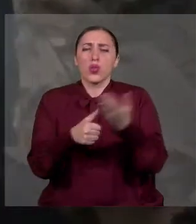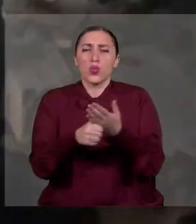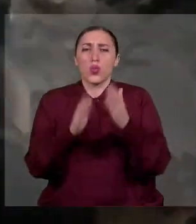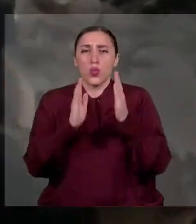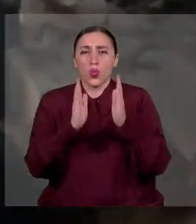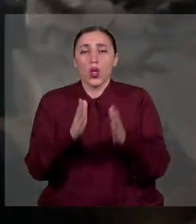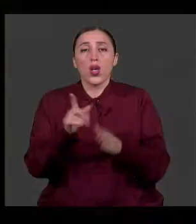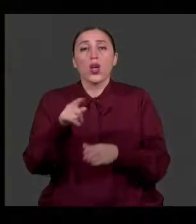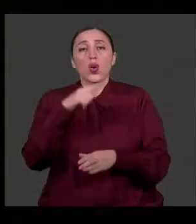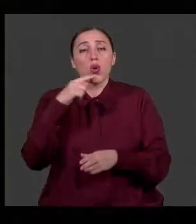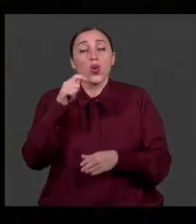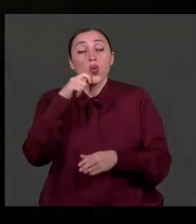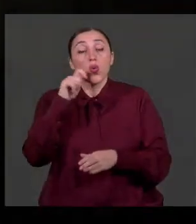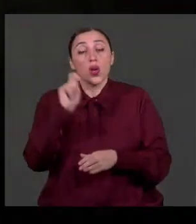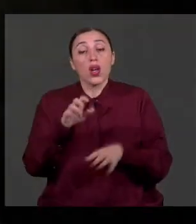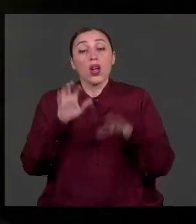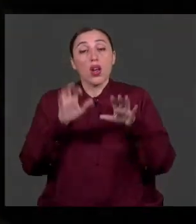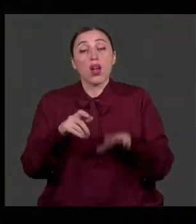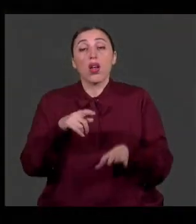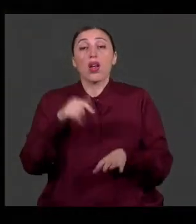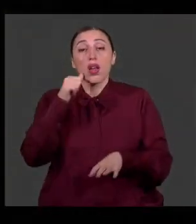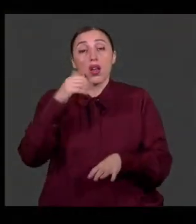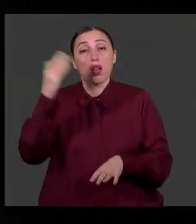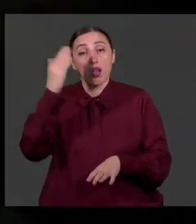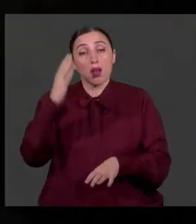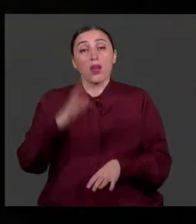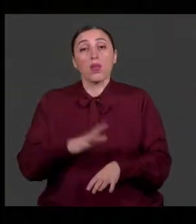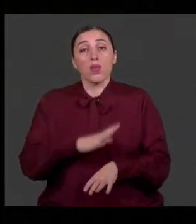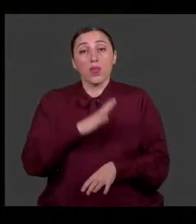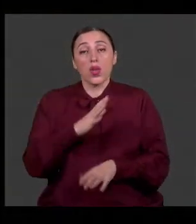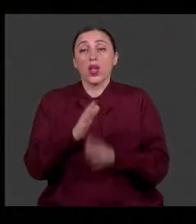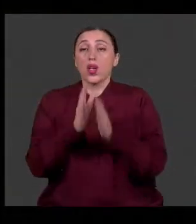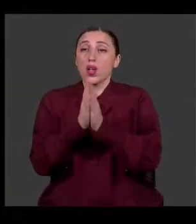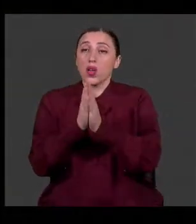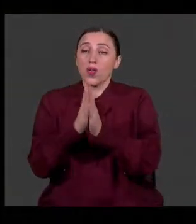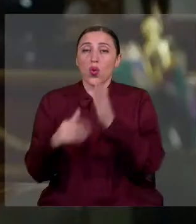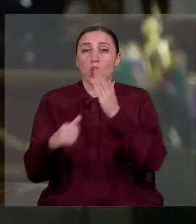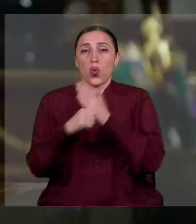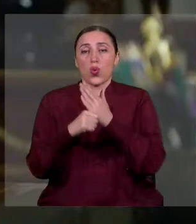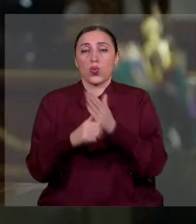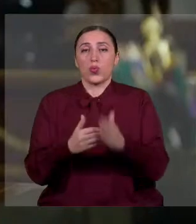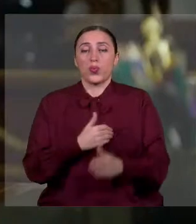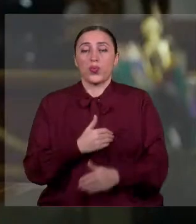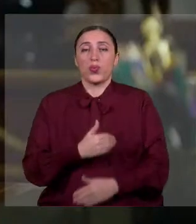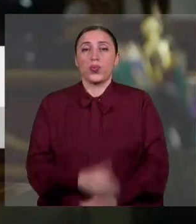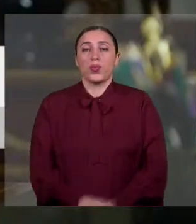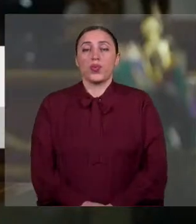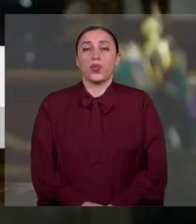Նախագահ Զելենսկին 3 երեկոյան իր ուղերձում հայտարարել է նոր օգնության մասին։